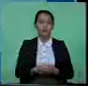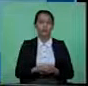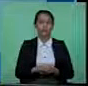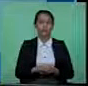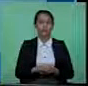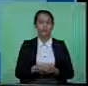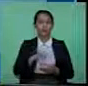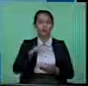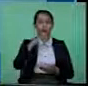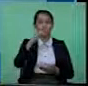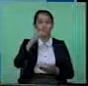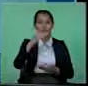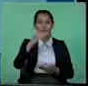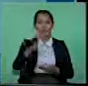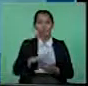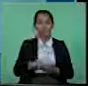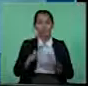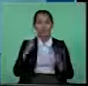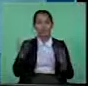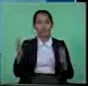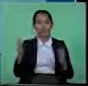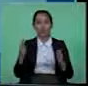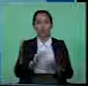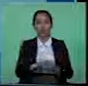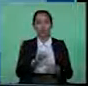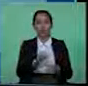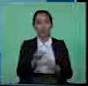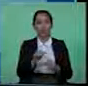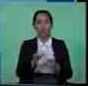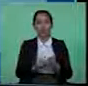bo'yi 30, eni 60 metrdan iborat.